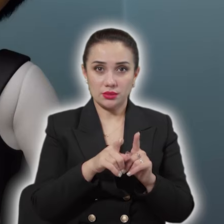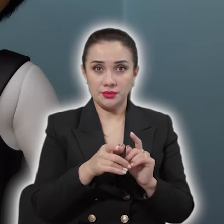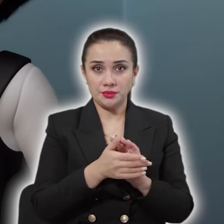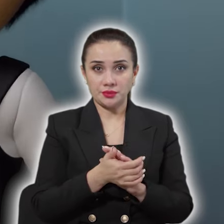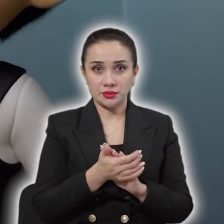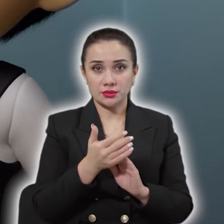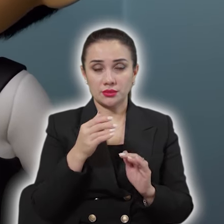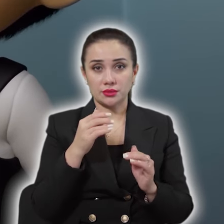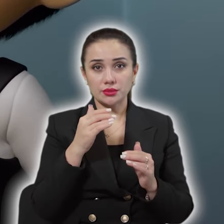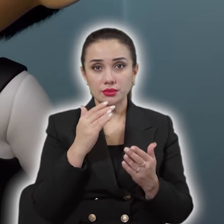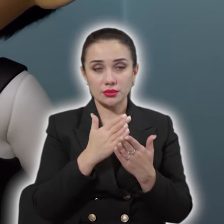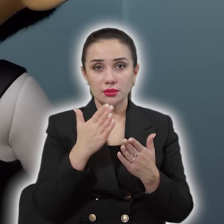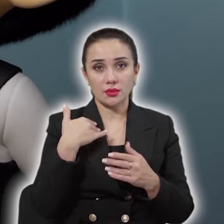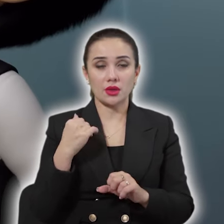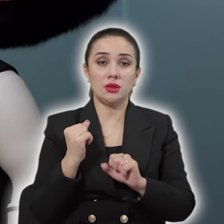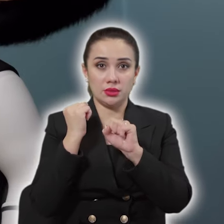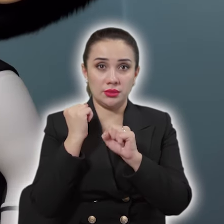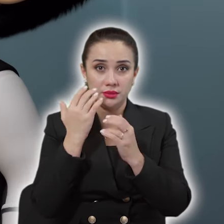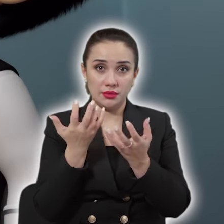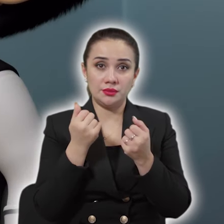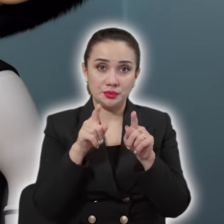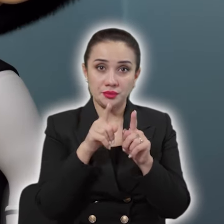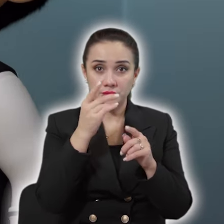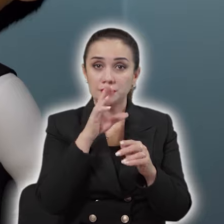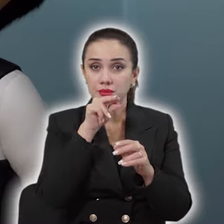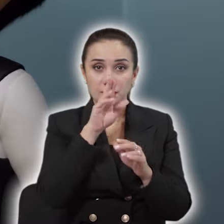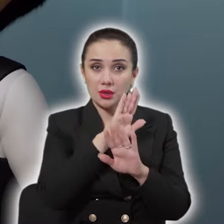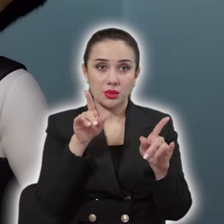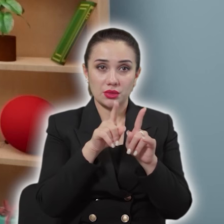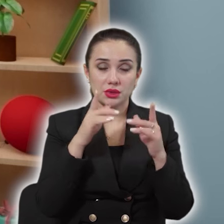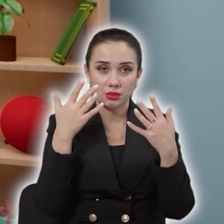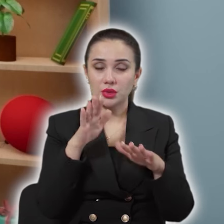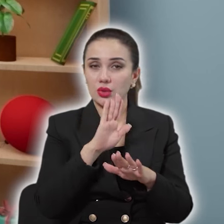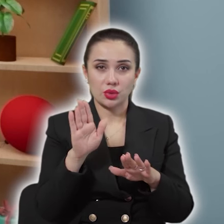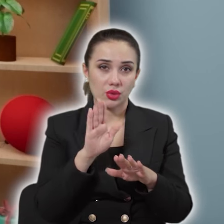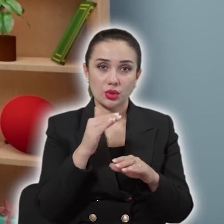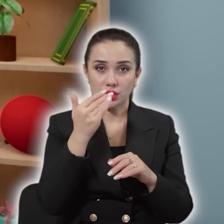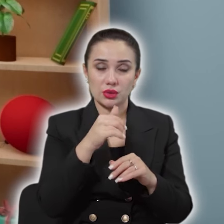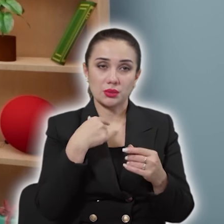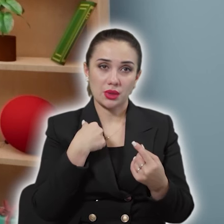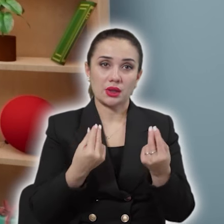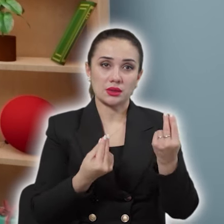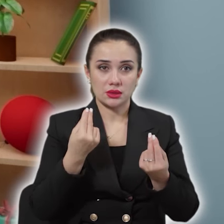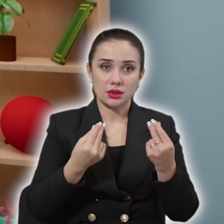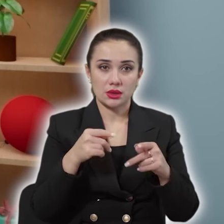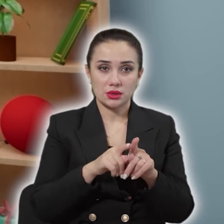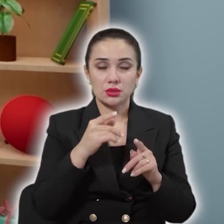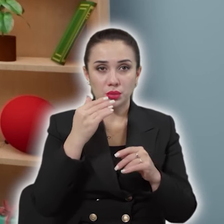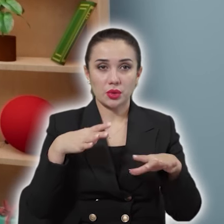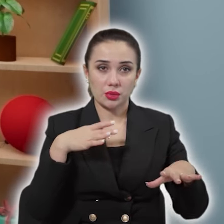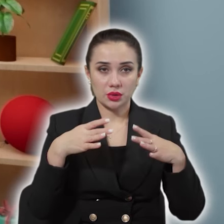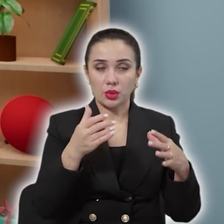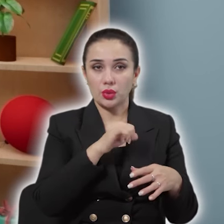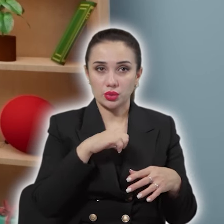tag'in. Yo'lini topamiz. Men seni ko'tarib olaman. Sen shunchaki gapirmasang bo'ldi. Yo'q, yo'q. Men hazillashdim.